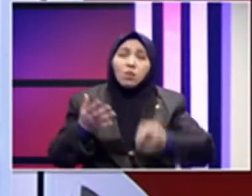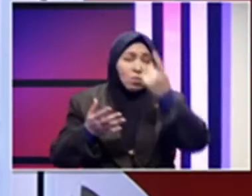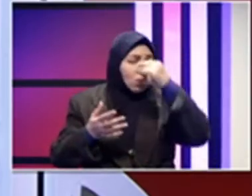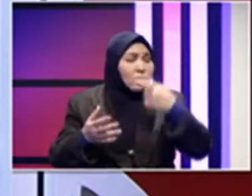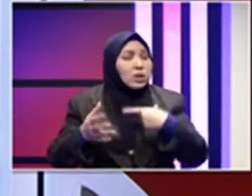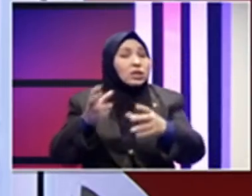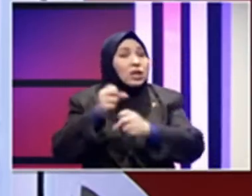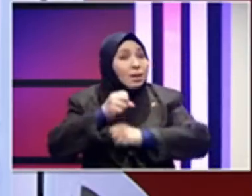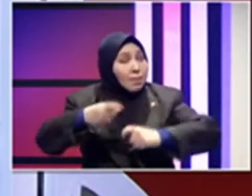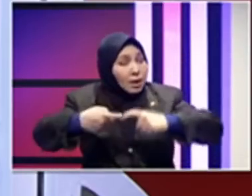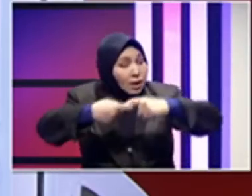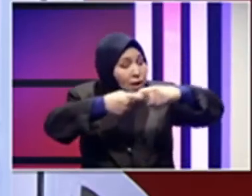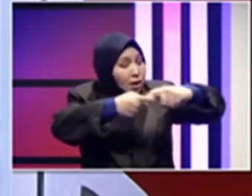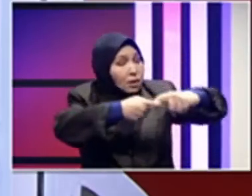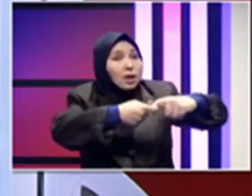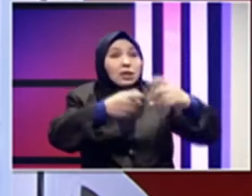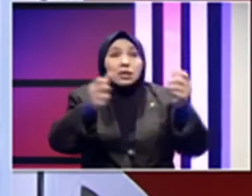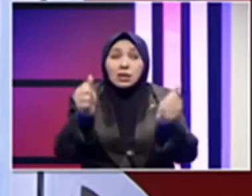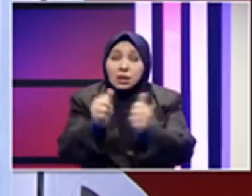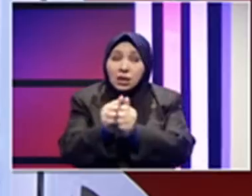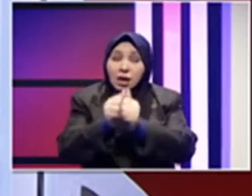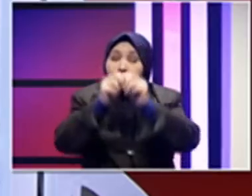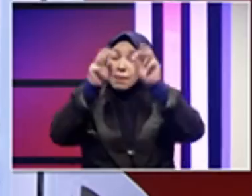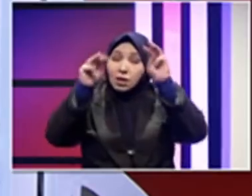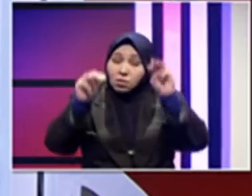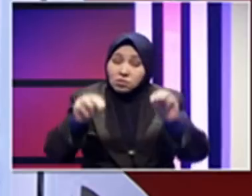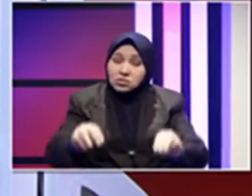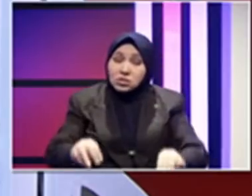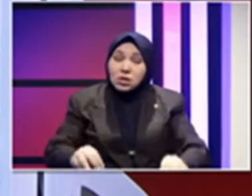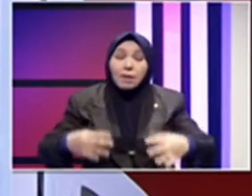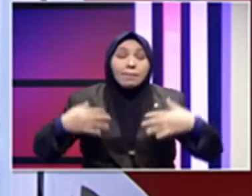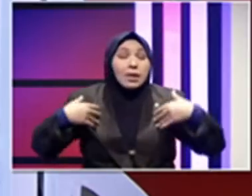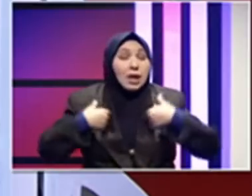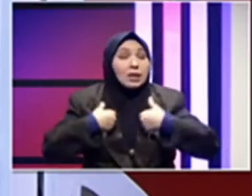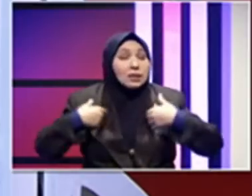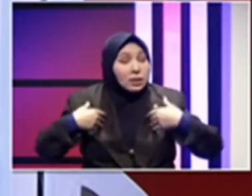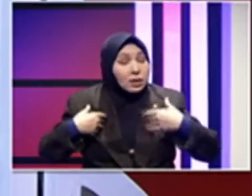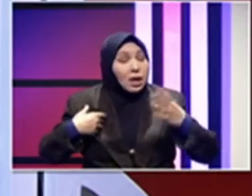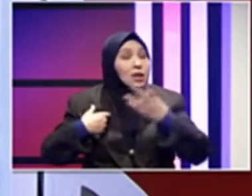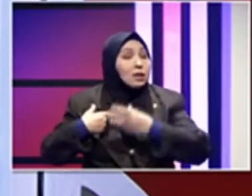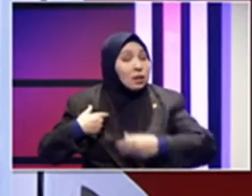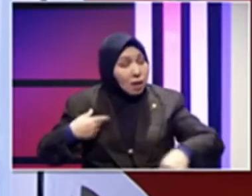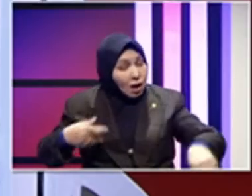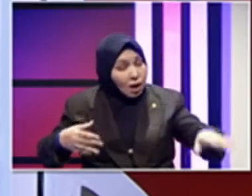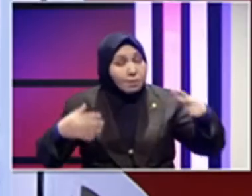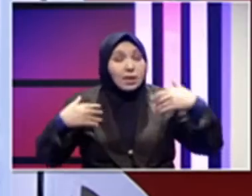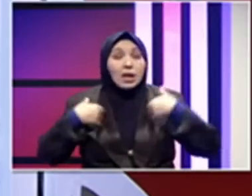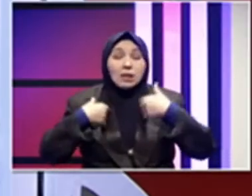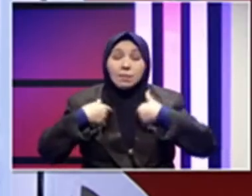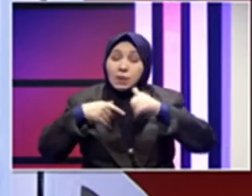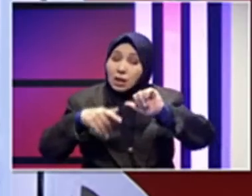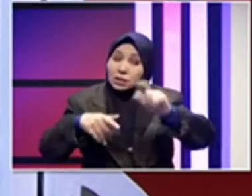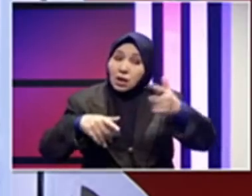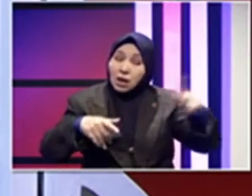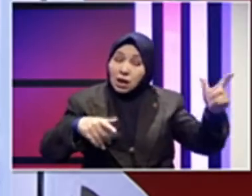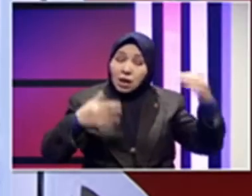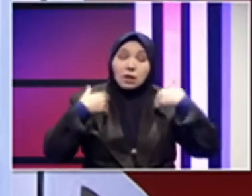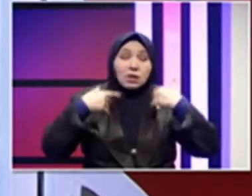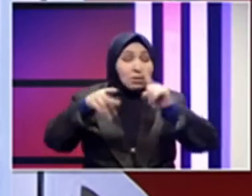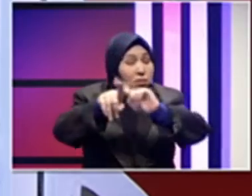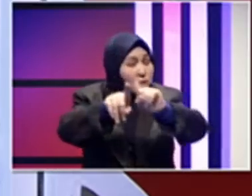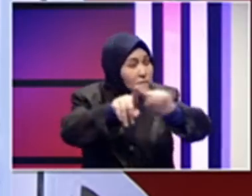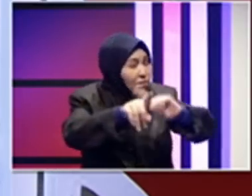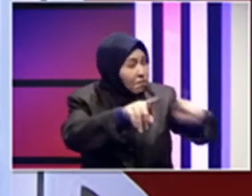dapat kaitkan dengan manusia, binatang dan juga binatang ternakan yang lain yang juga ada pelbagai